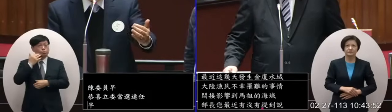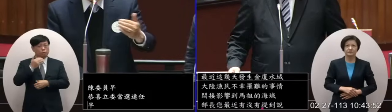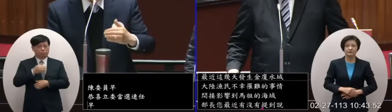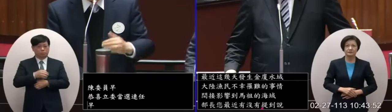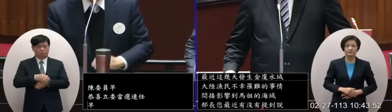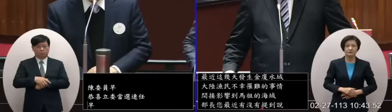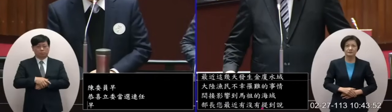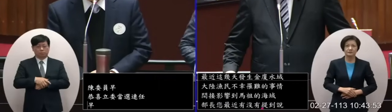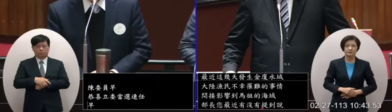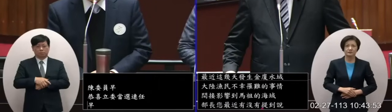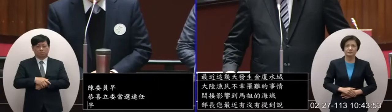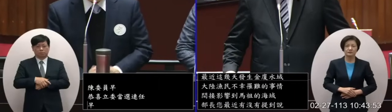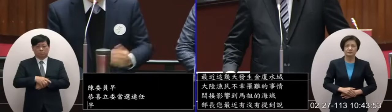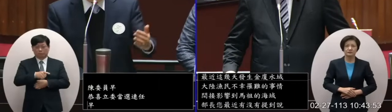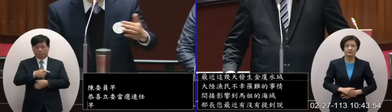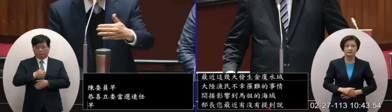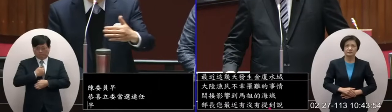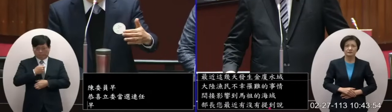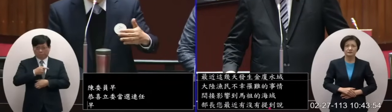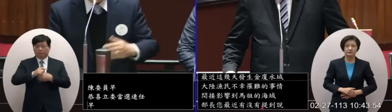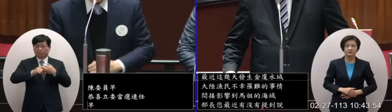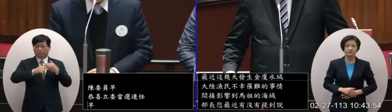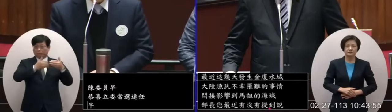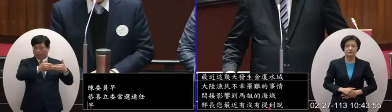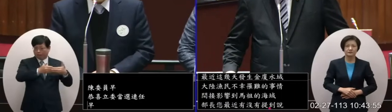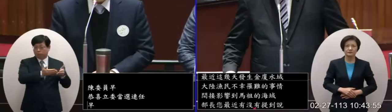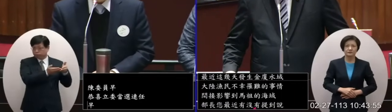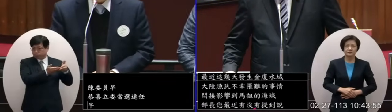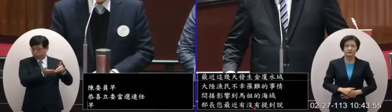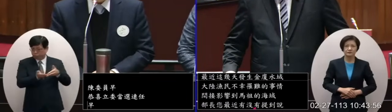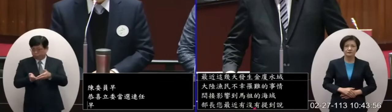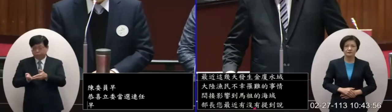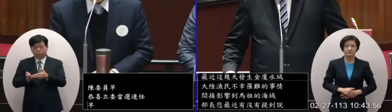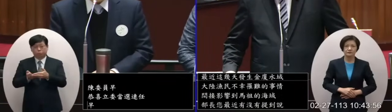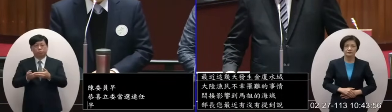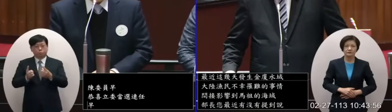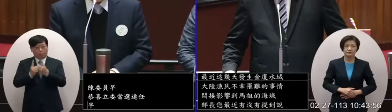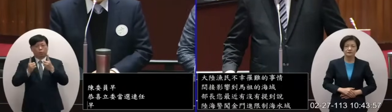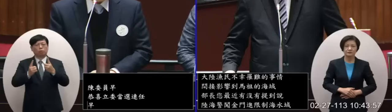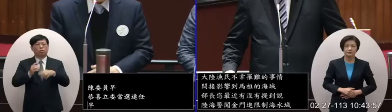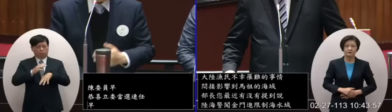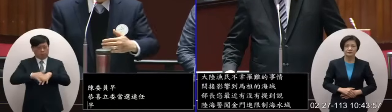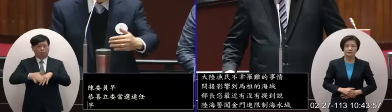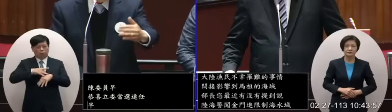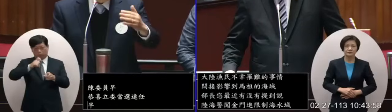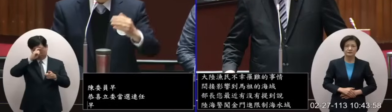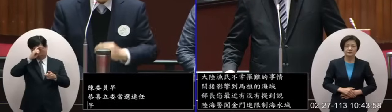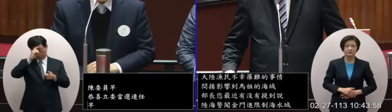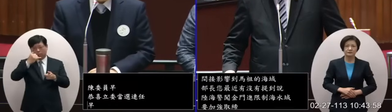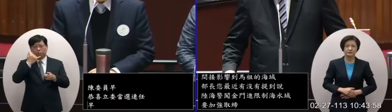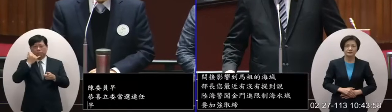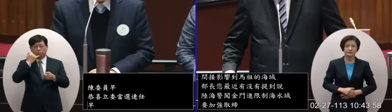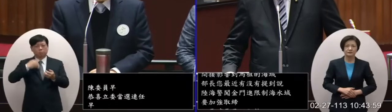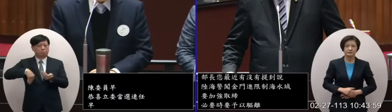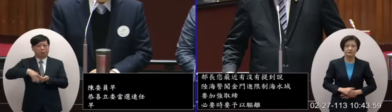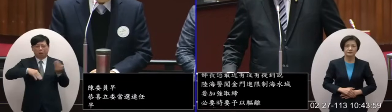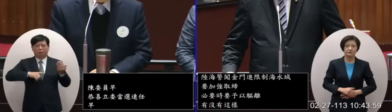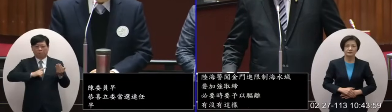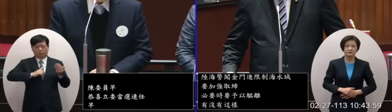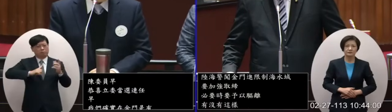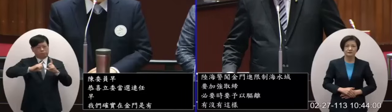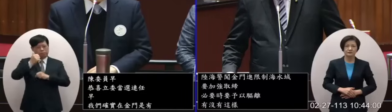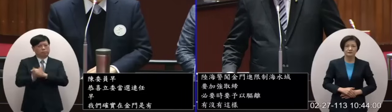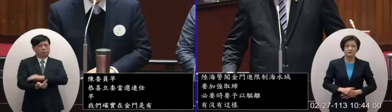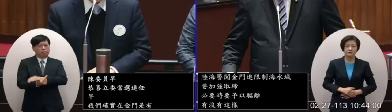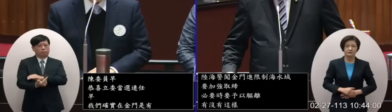有这个大陆的渔船进来的时候呢，我们确实呢是希望能够请他们尽